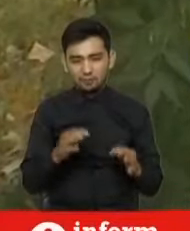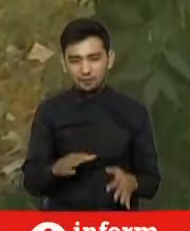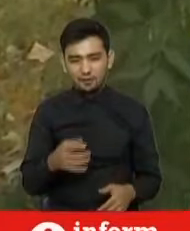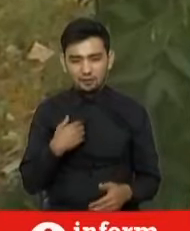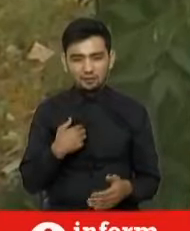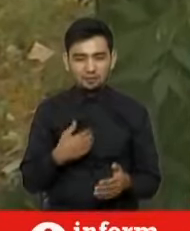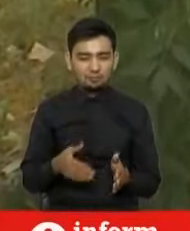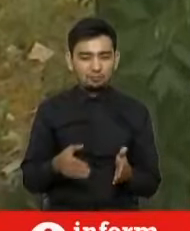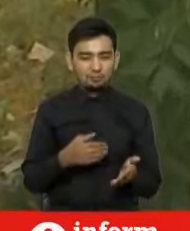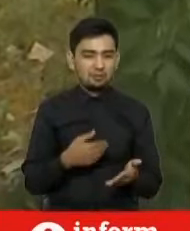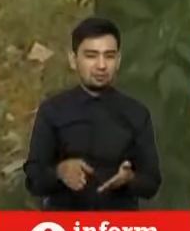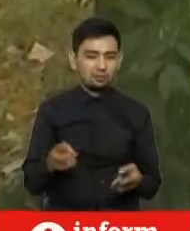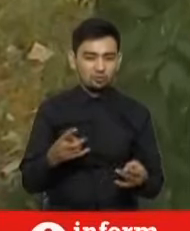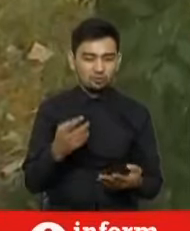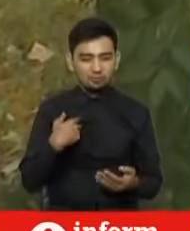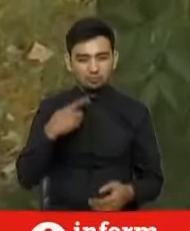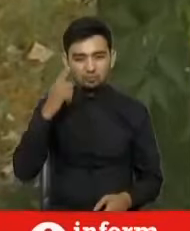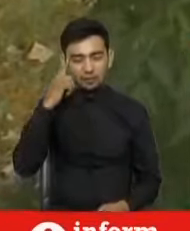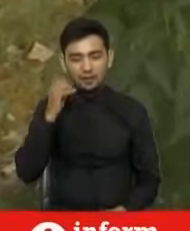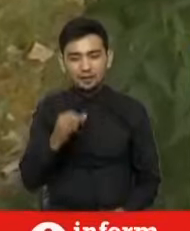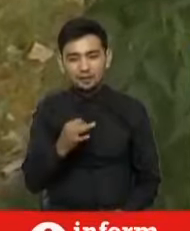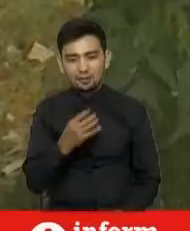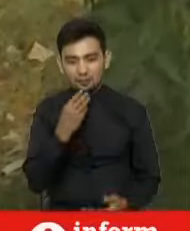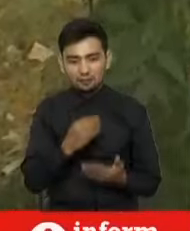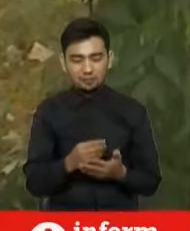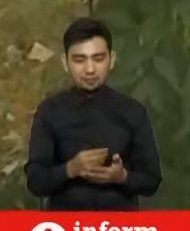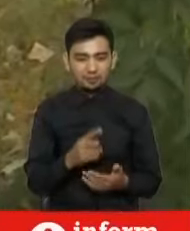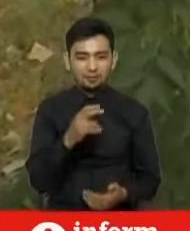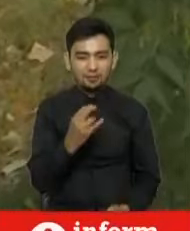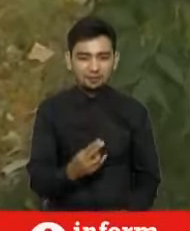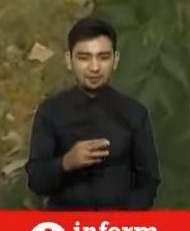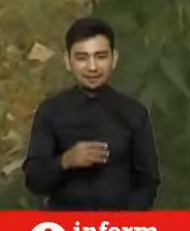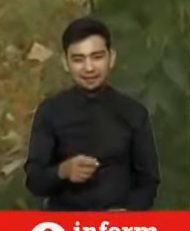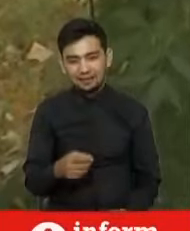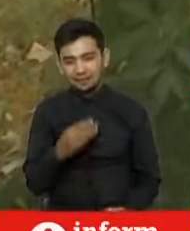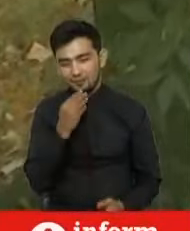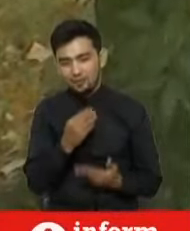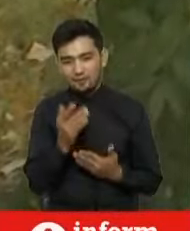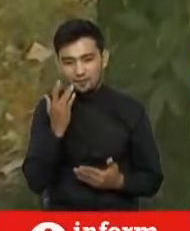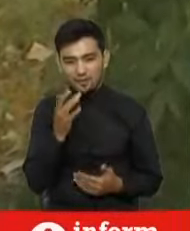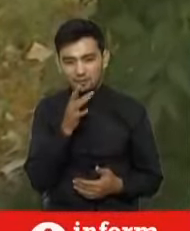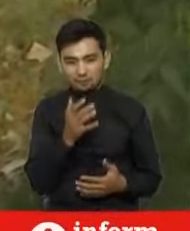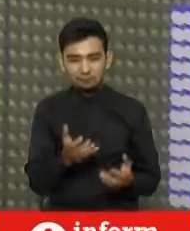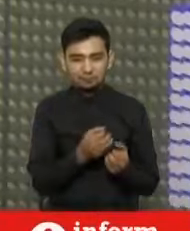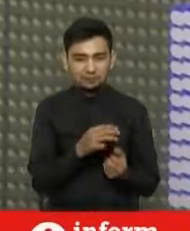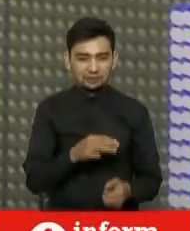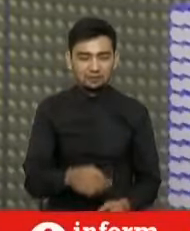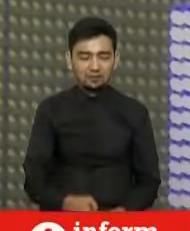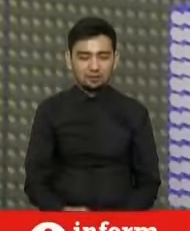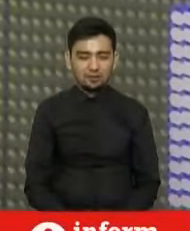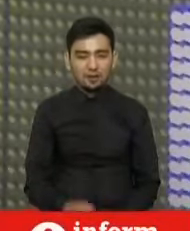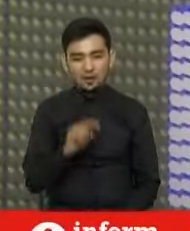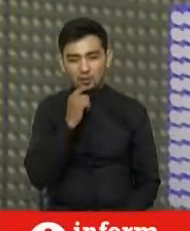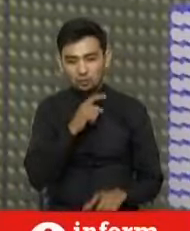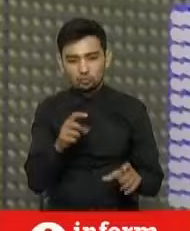нее отходить, я так думаю. И мен өзім все время национальный валютаға соны қолдаймды. Ал